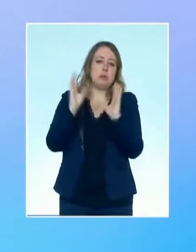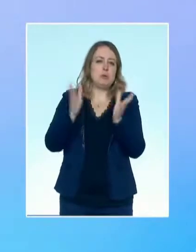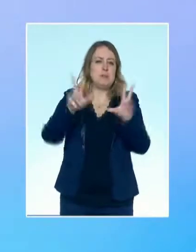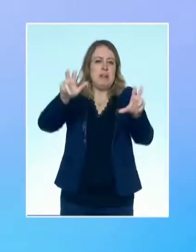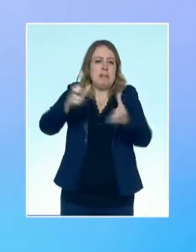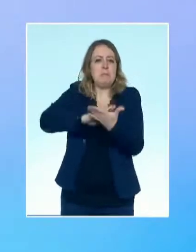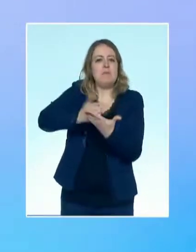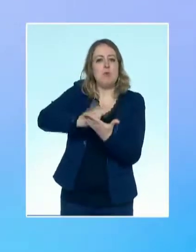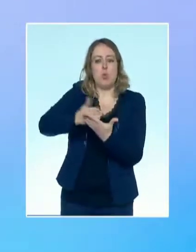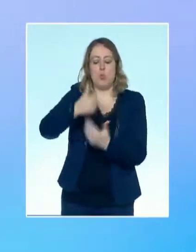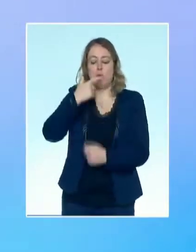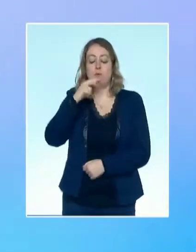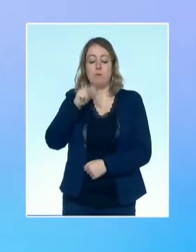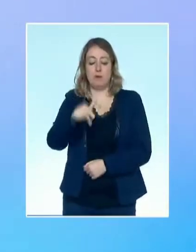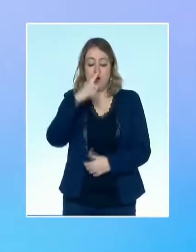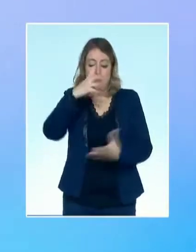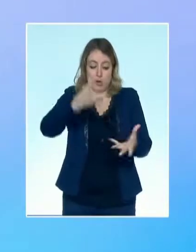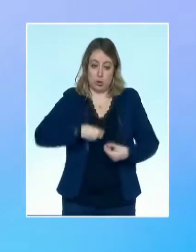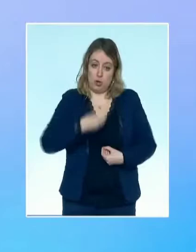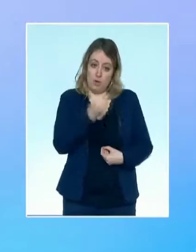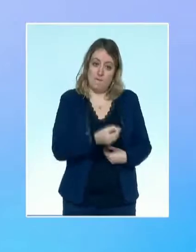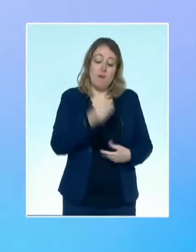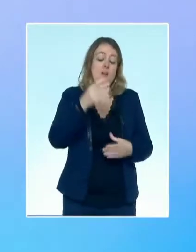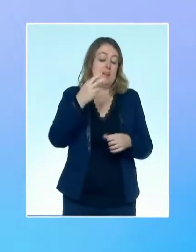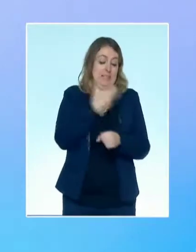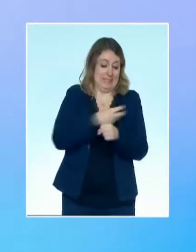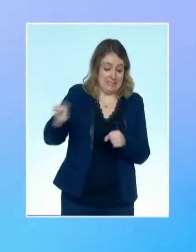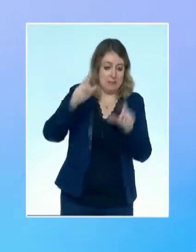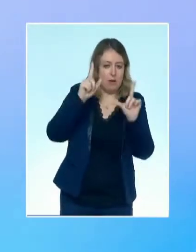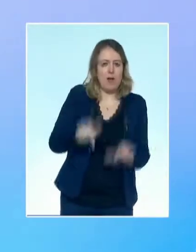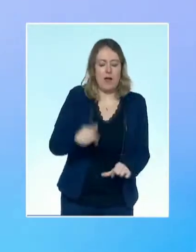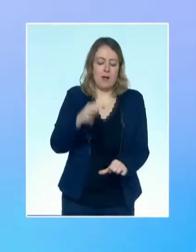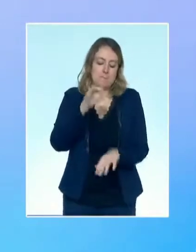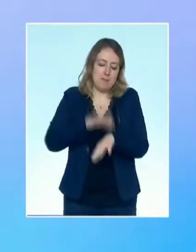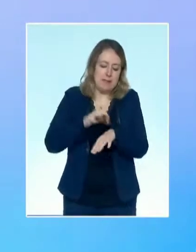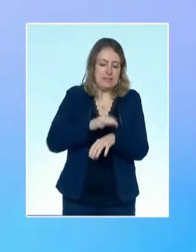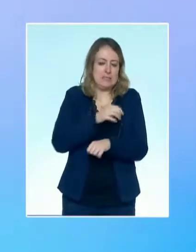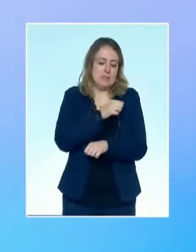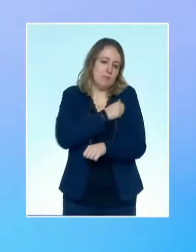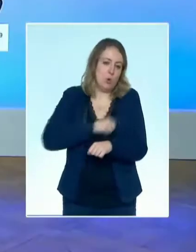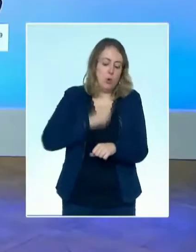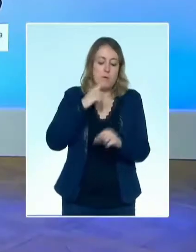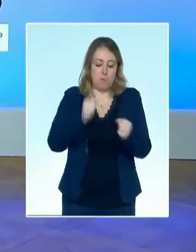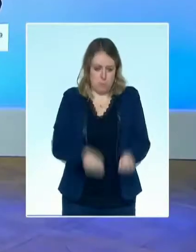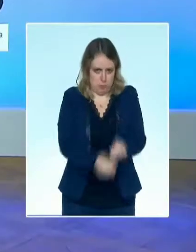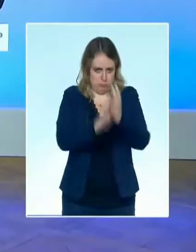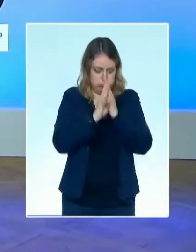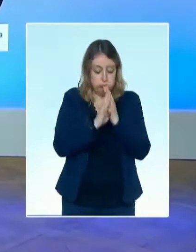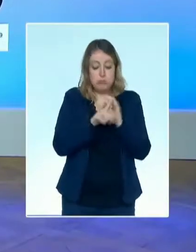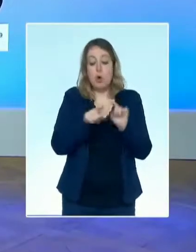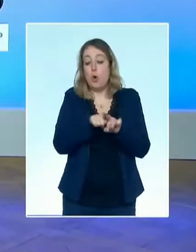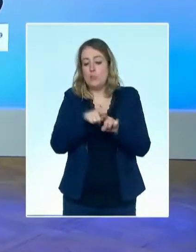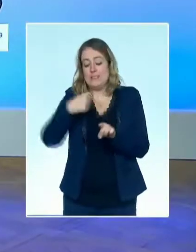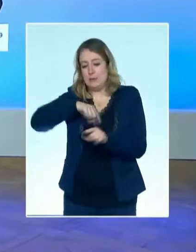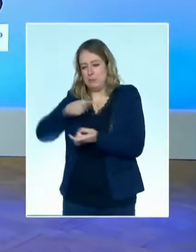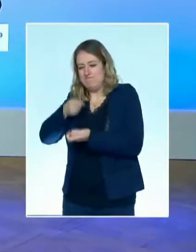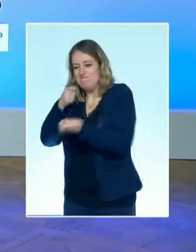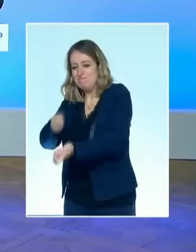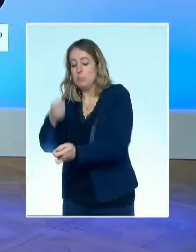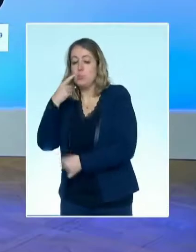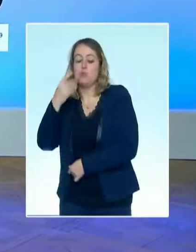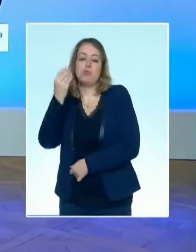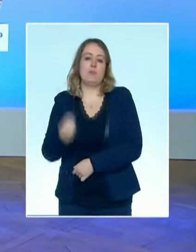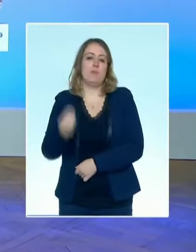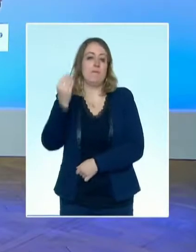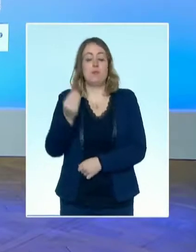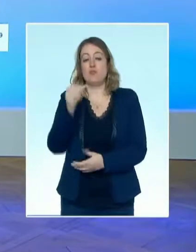encore avoir des chances d'être élus. Des maladies chroniques qui les exposent à des risques. Au début, je pensais qu'ils s'en foutaient, mais en fait, non. Nous allons pousser les vaccins destinés aux enfants dans tous les centres de